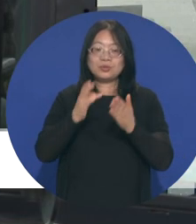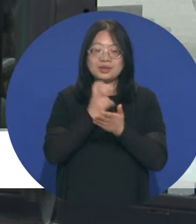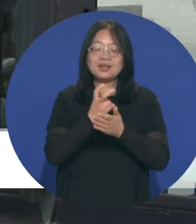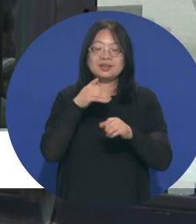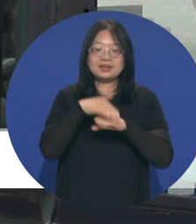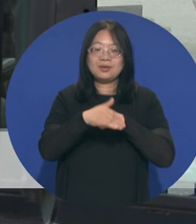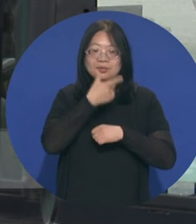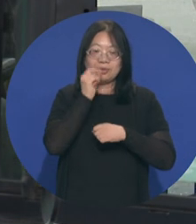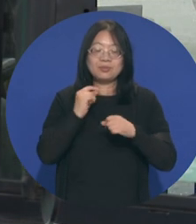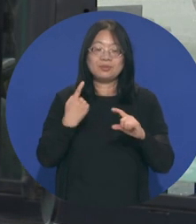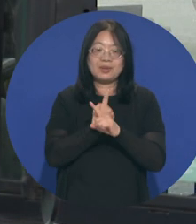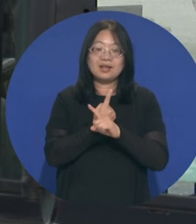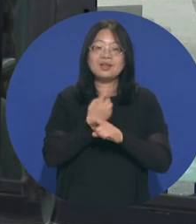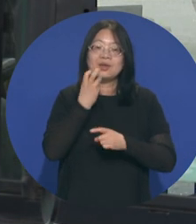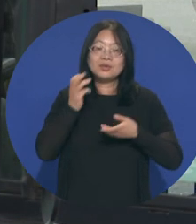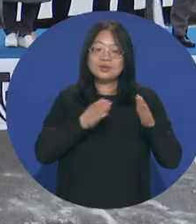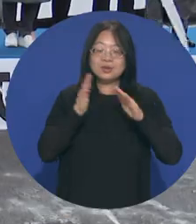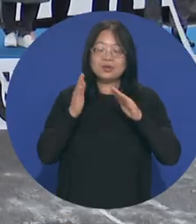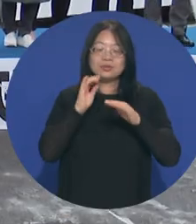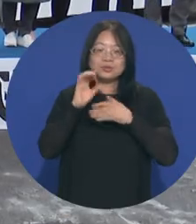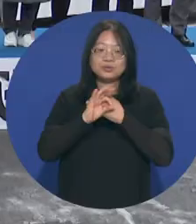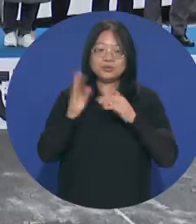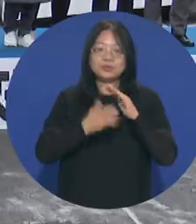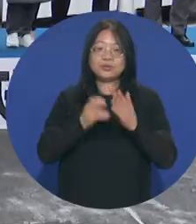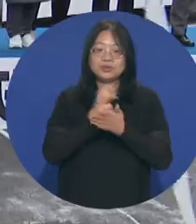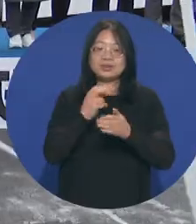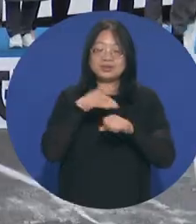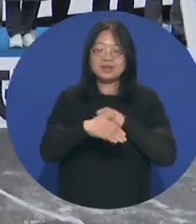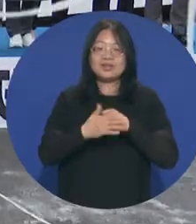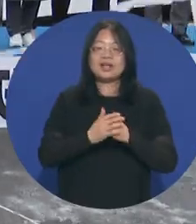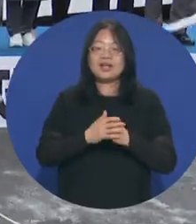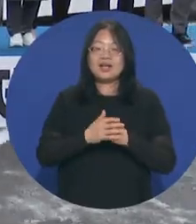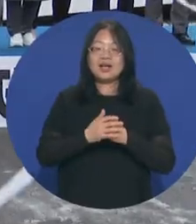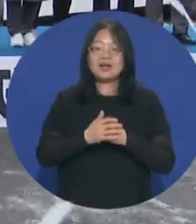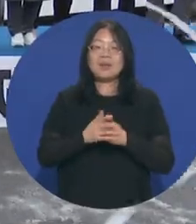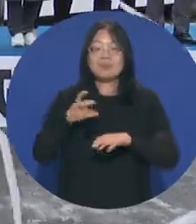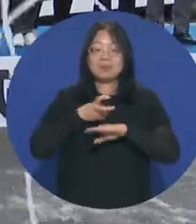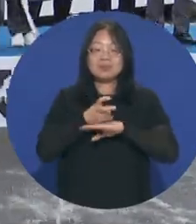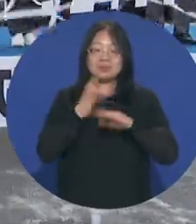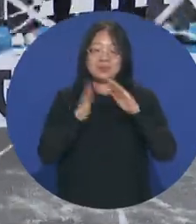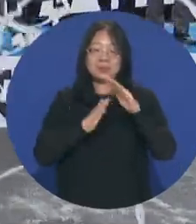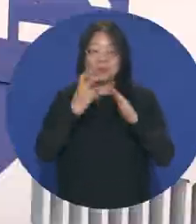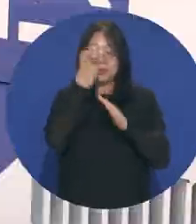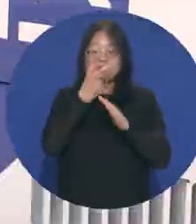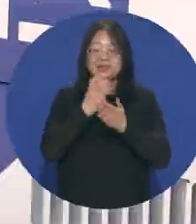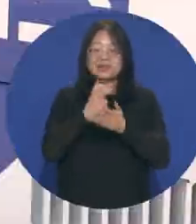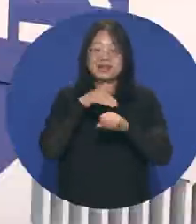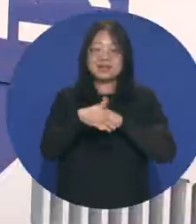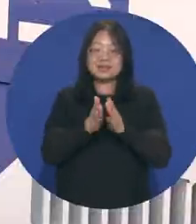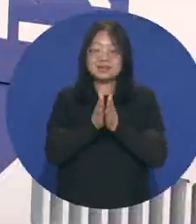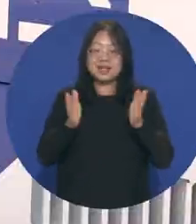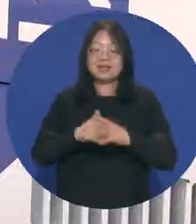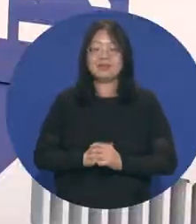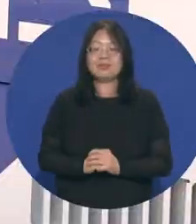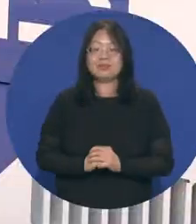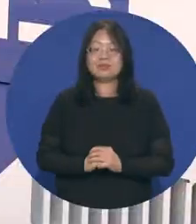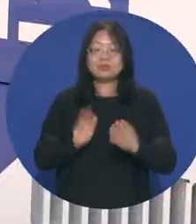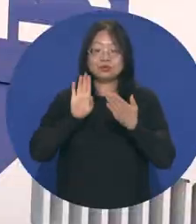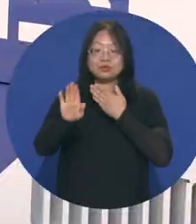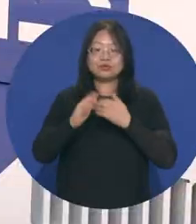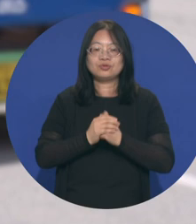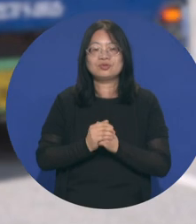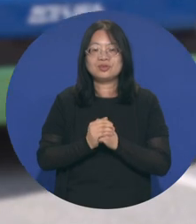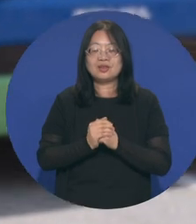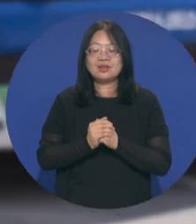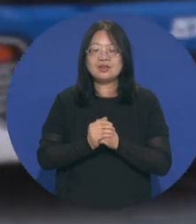보완한 경기도형 준공인 시내버스 공공 관리제를 출범시켰습니다 공공관리제 시행 이후